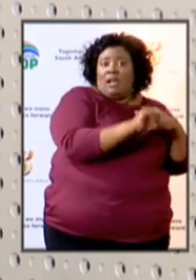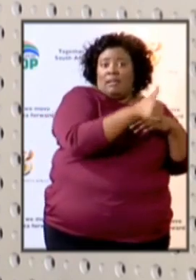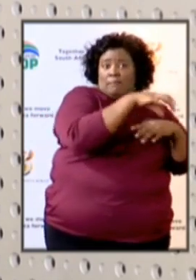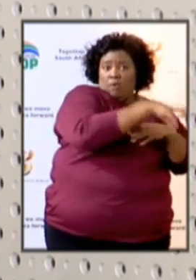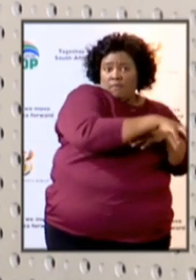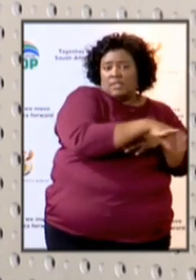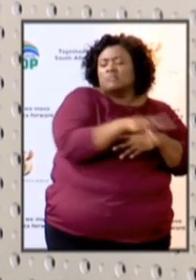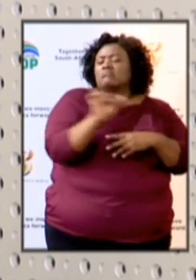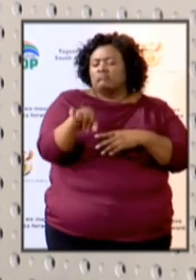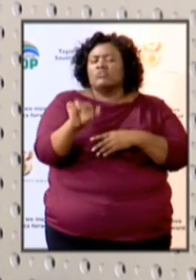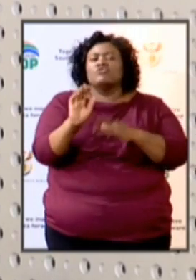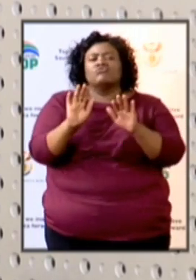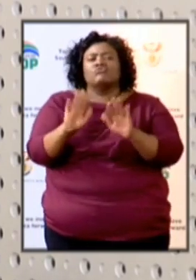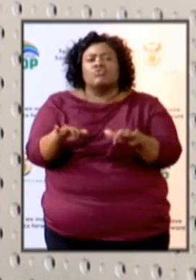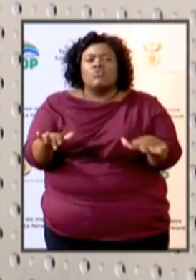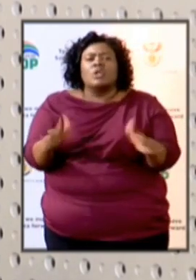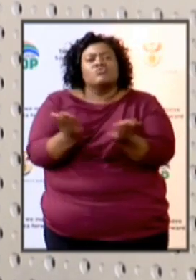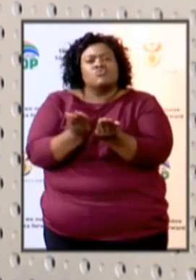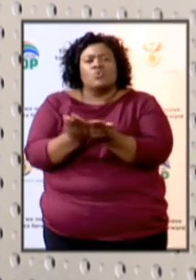indaba